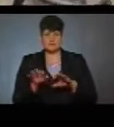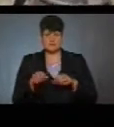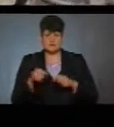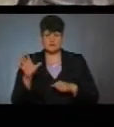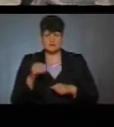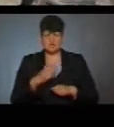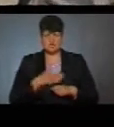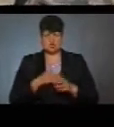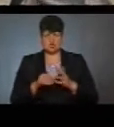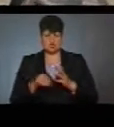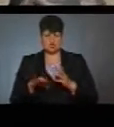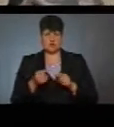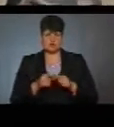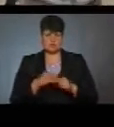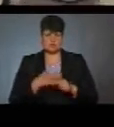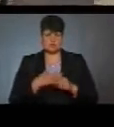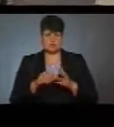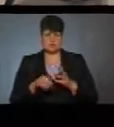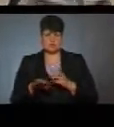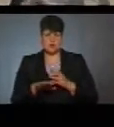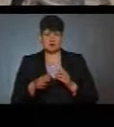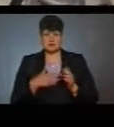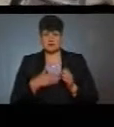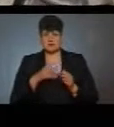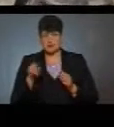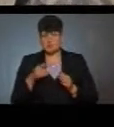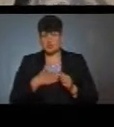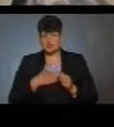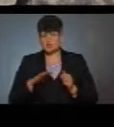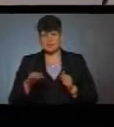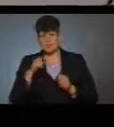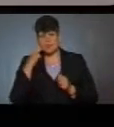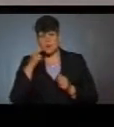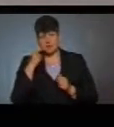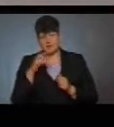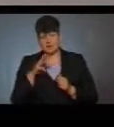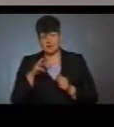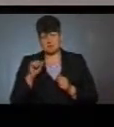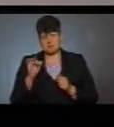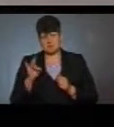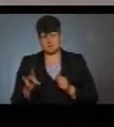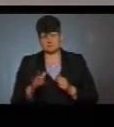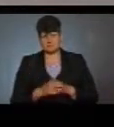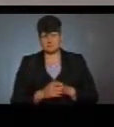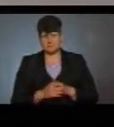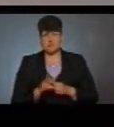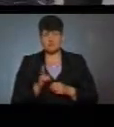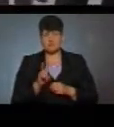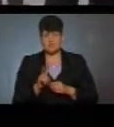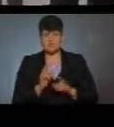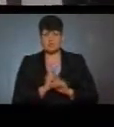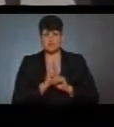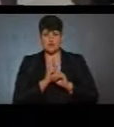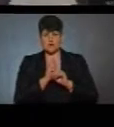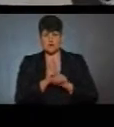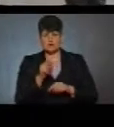наші землі, тому що це є наша земля, тому що там є наші діти, а не якийсь там русський мір. Прийшла провести бійця з позивним